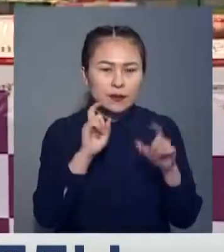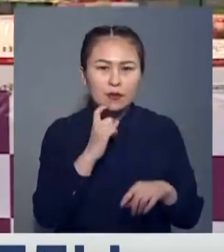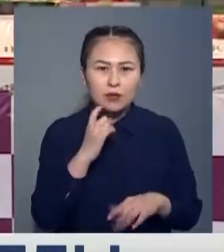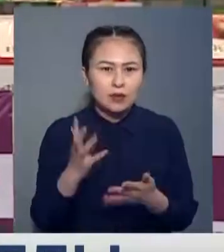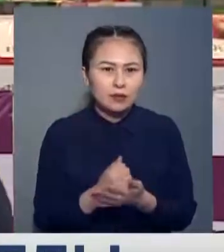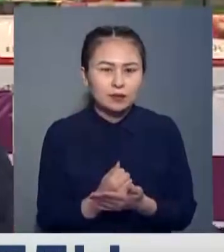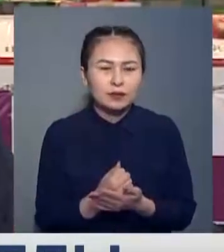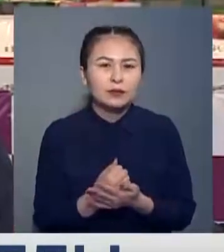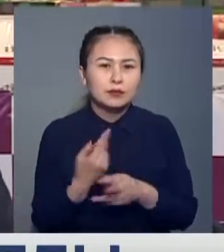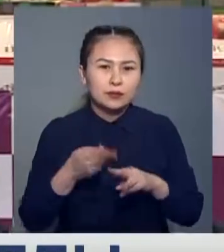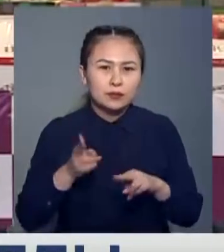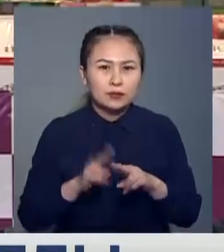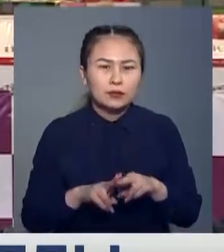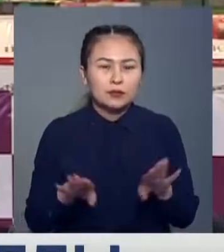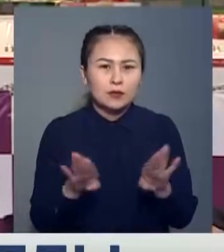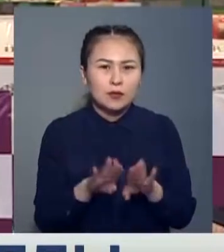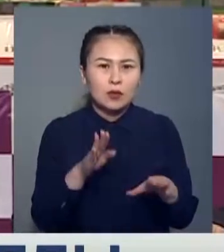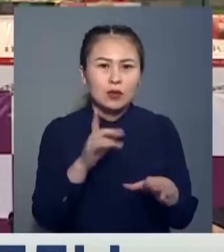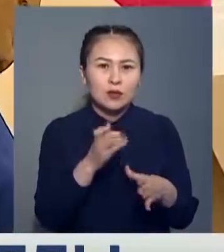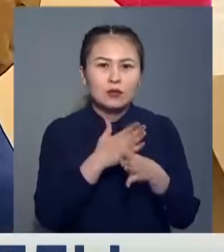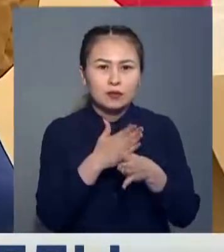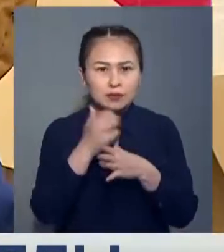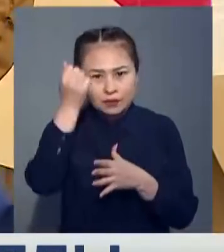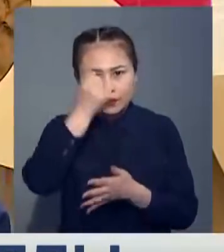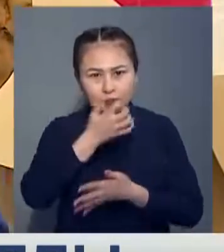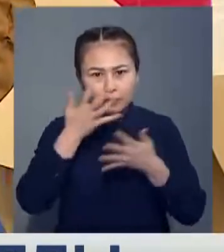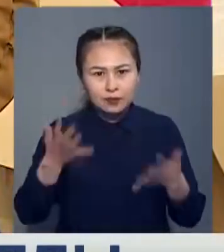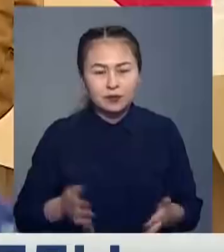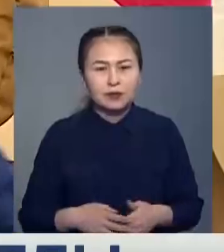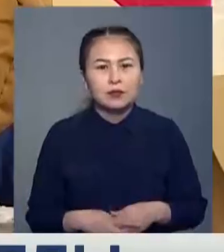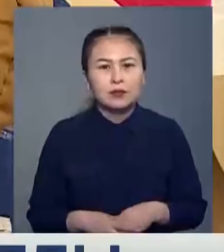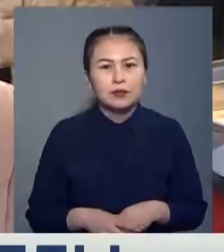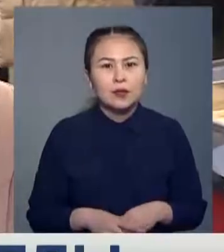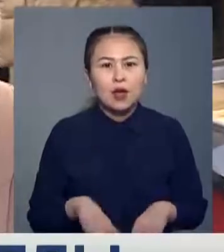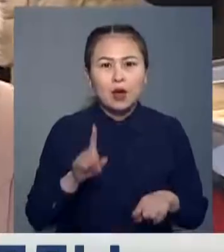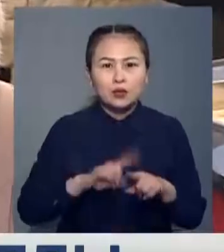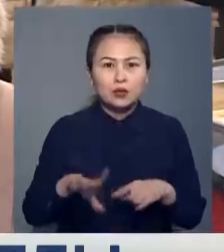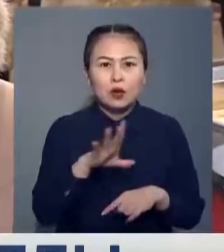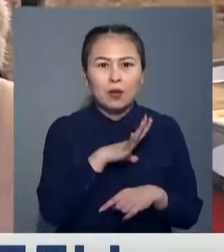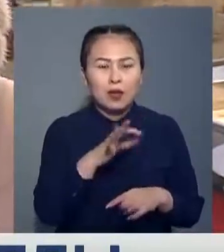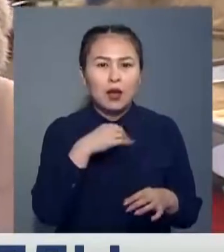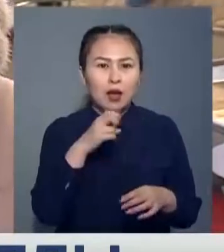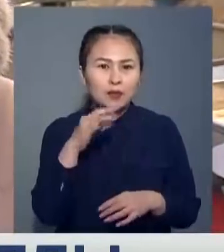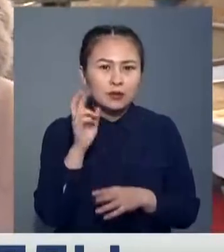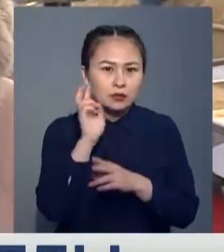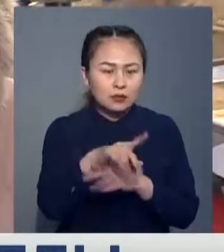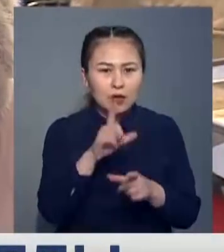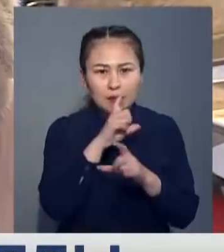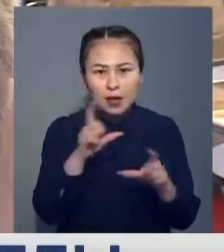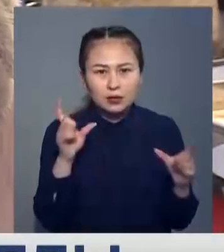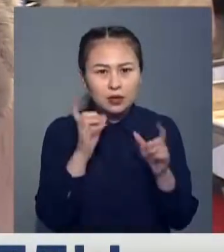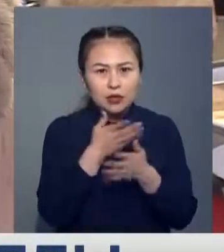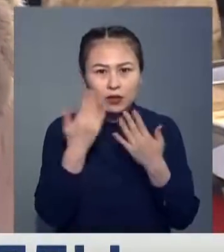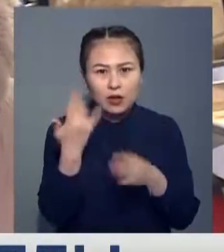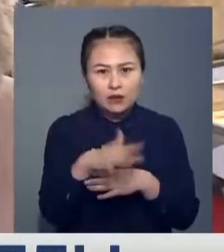болды. Сондықтан мандай қайырымдылық жасаған көп рахмет. Только что из аптеки. Жаңа ғана дәріханаға бардым. Онда маска жоқ.